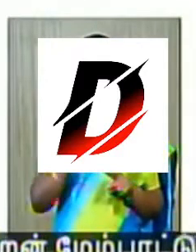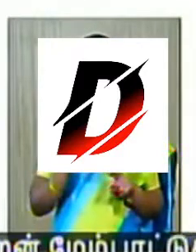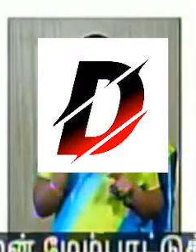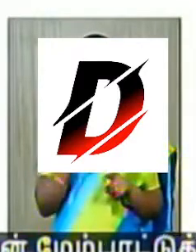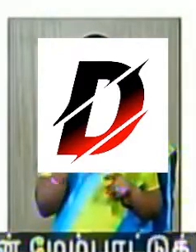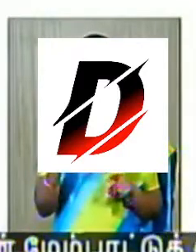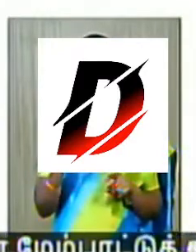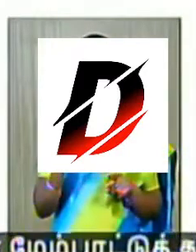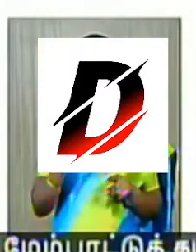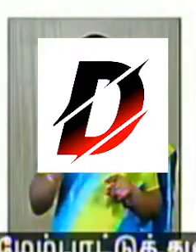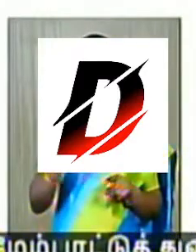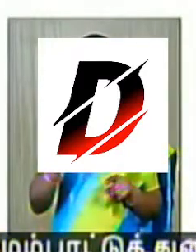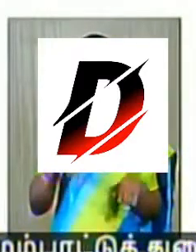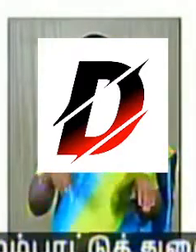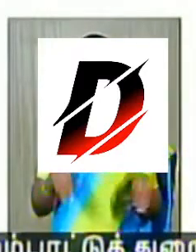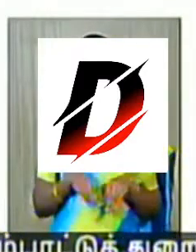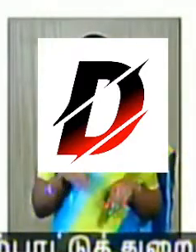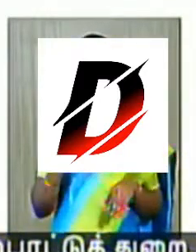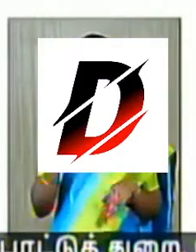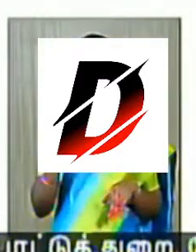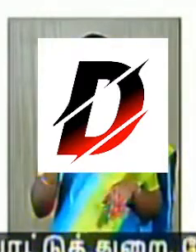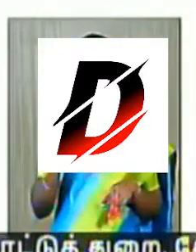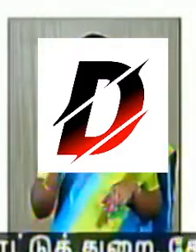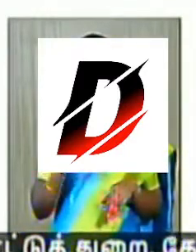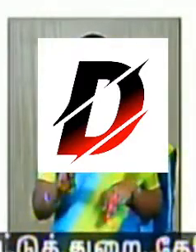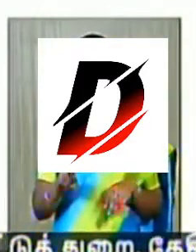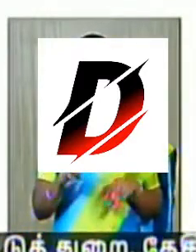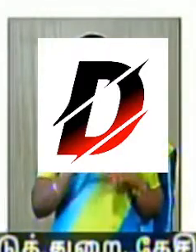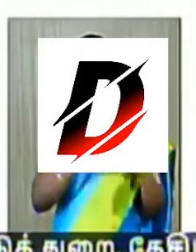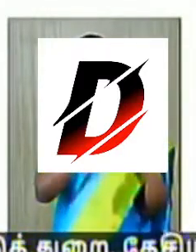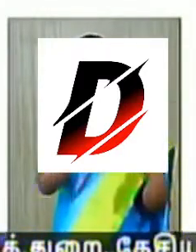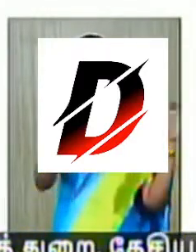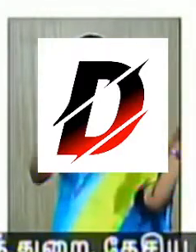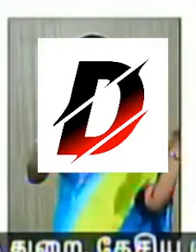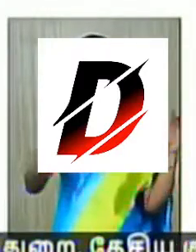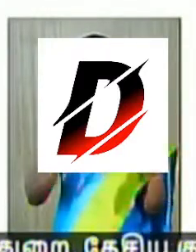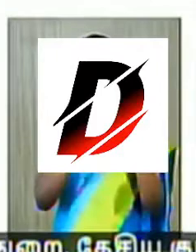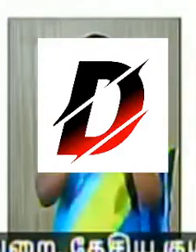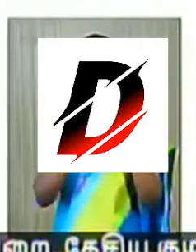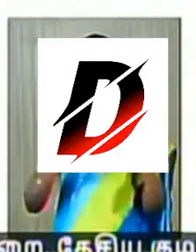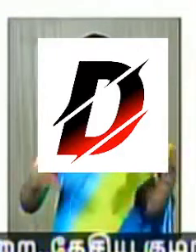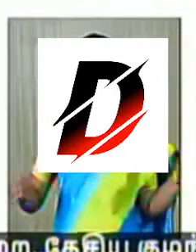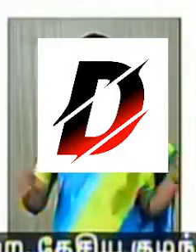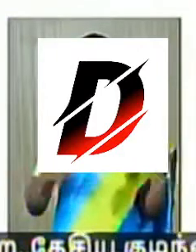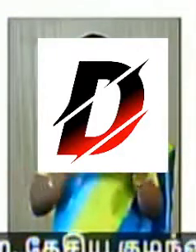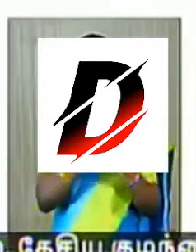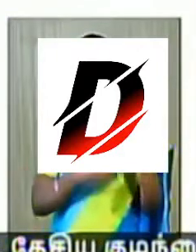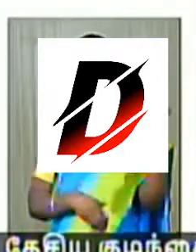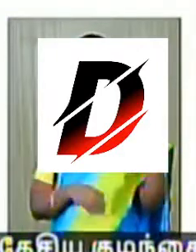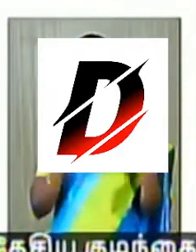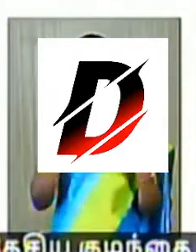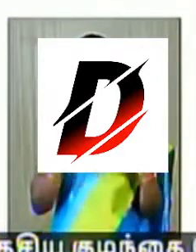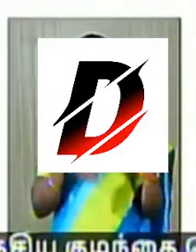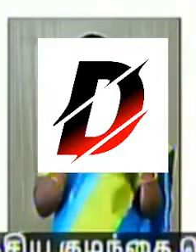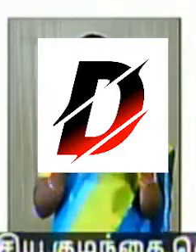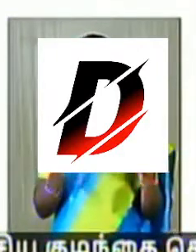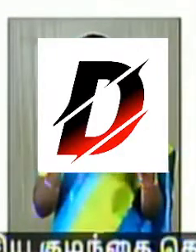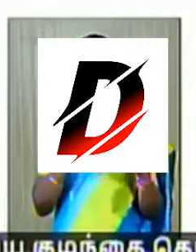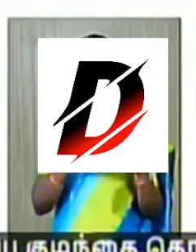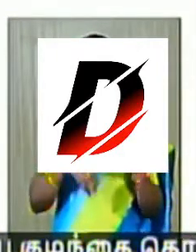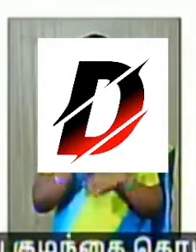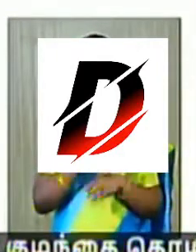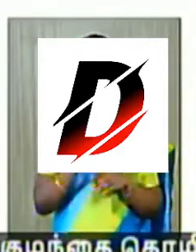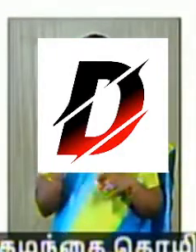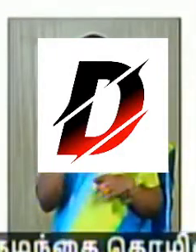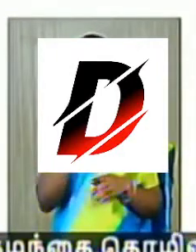x²-9=0 என்ற இருபடி சமன்பாட்டின் தீர்வுகளின் தன்மையை வரைபடம் மூலம் ஆராயக, அதான் கேள்வி. அந்த எக்ஸ் மிஸ்ஸாக